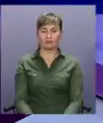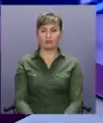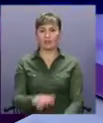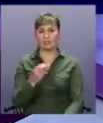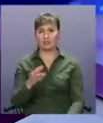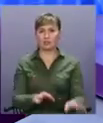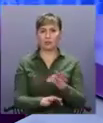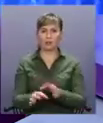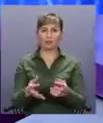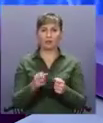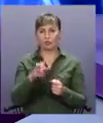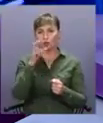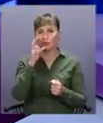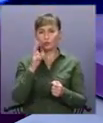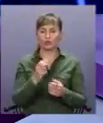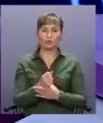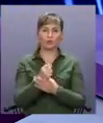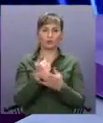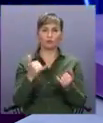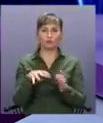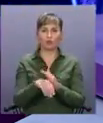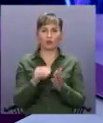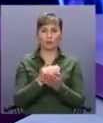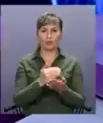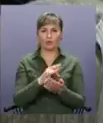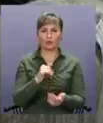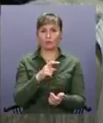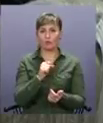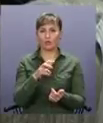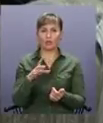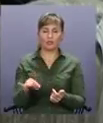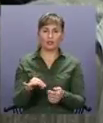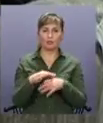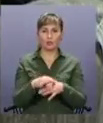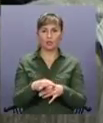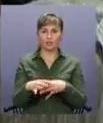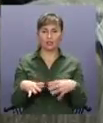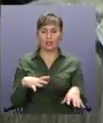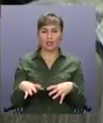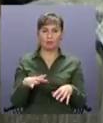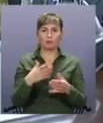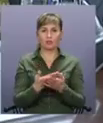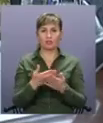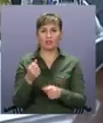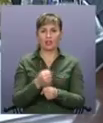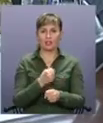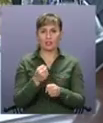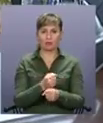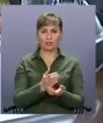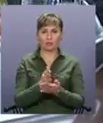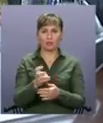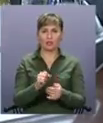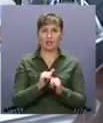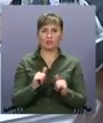Социальные проекты получат государственную поддержку. Сегодня в рамках программы «Рухани Жэнгуру» прошла ярмарка идей. Представленные разработки направлены на